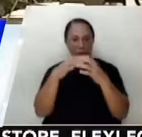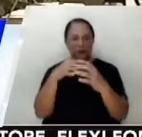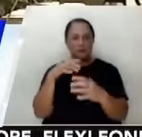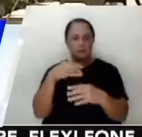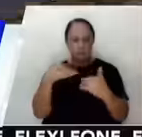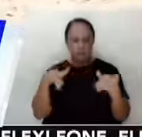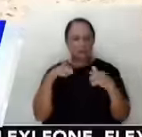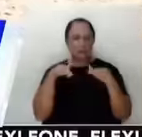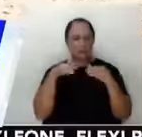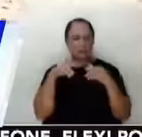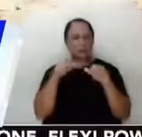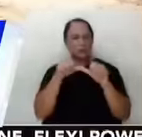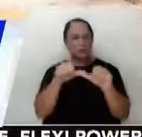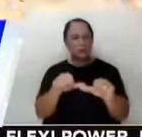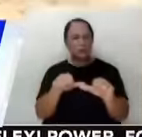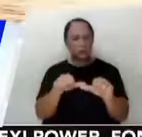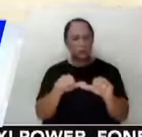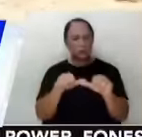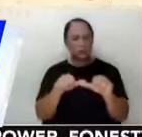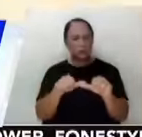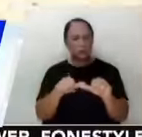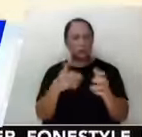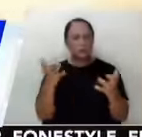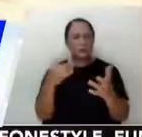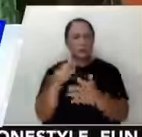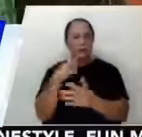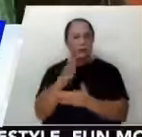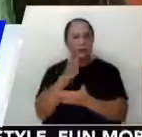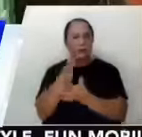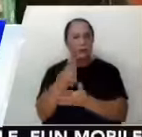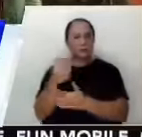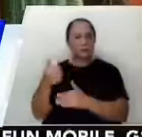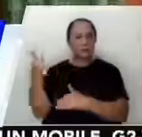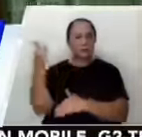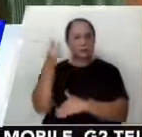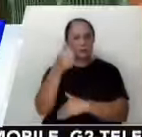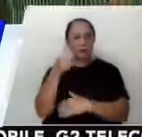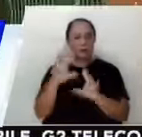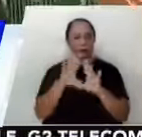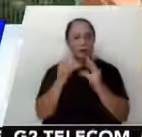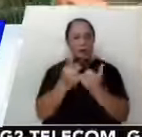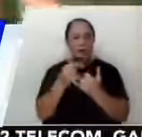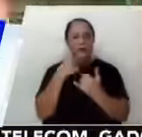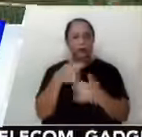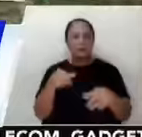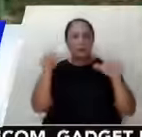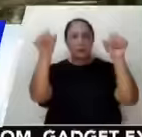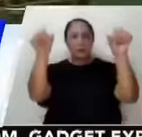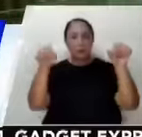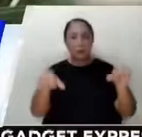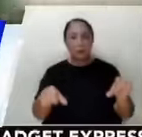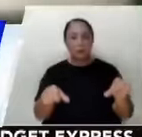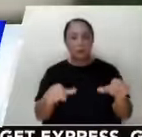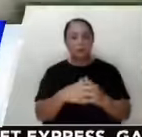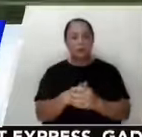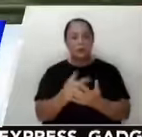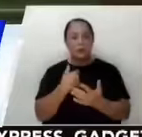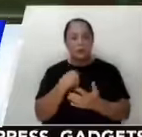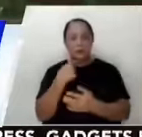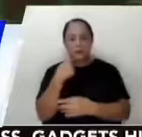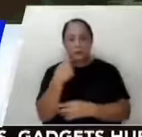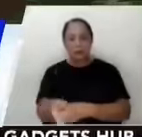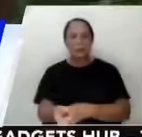operasyon ng mga resort. Ang isang pinuntahan ng kapitan ng barangay kahit sinabitan na ng closure order ang gate at pinagsabihan na ng